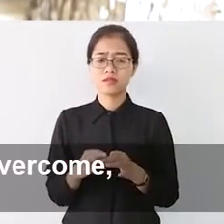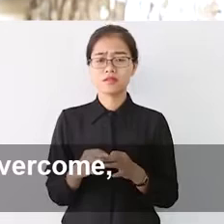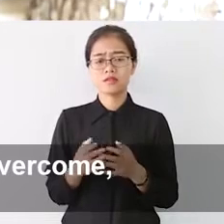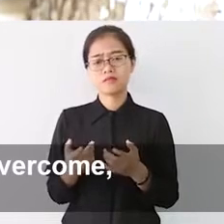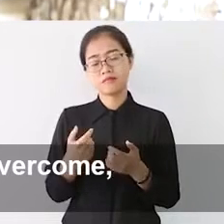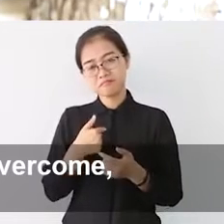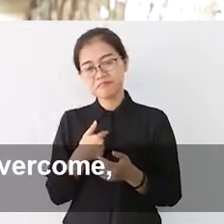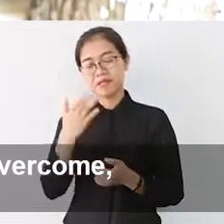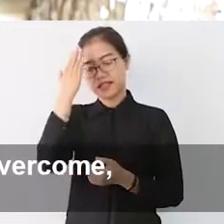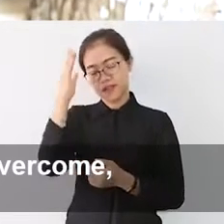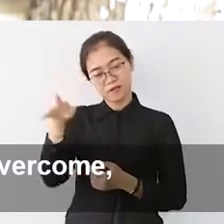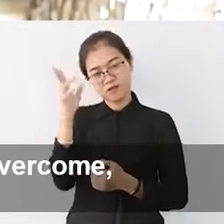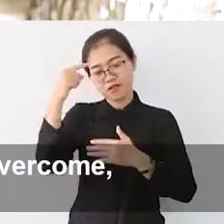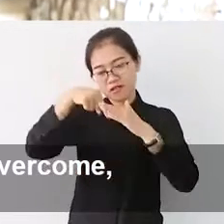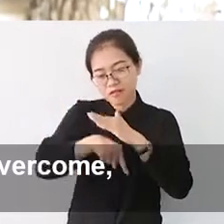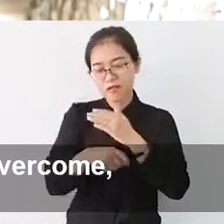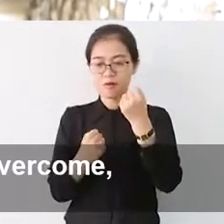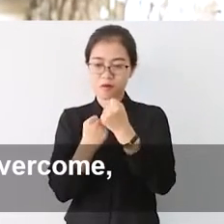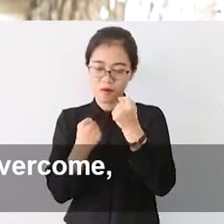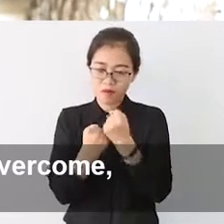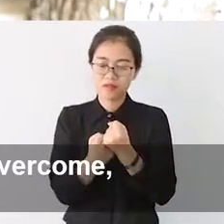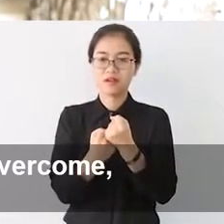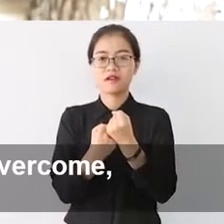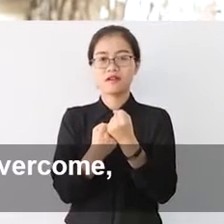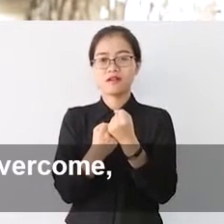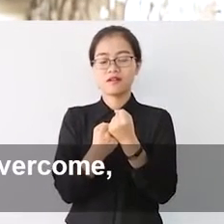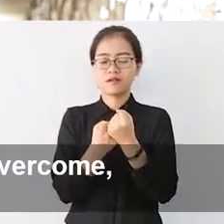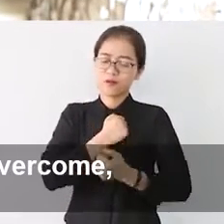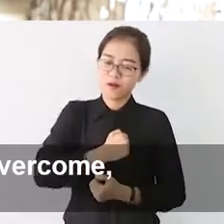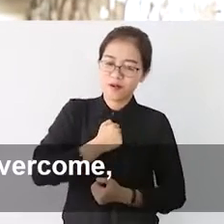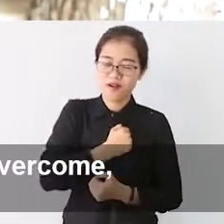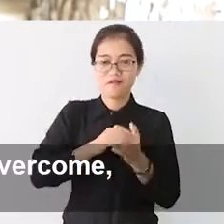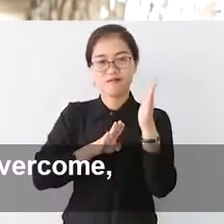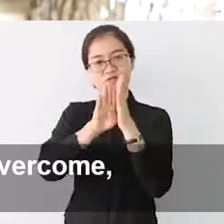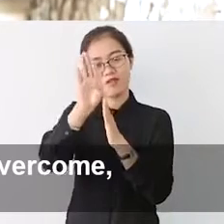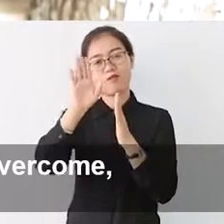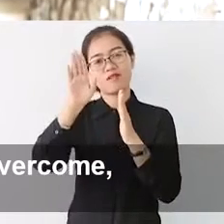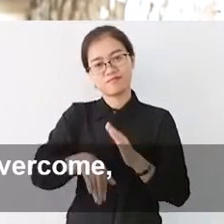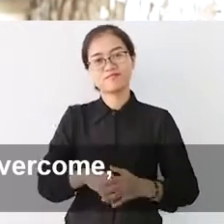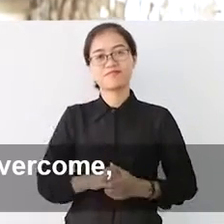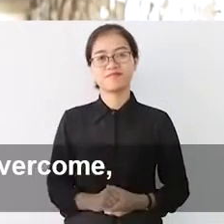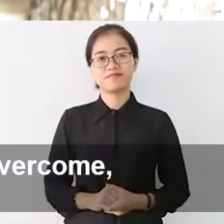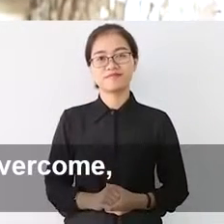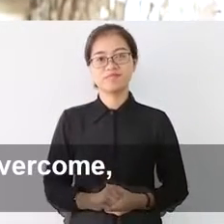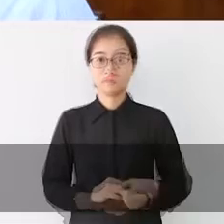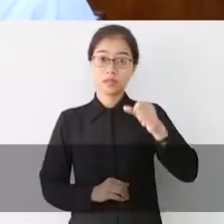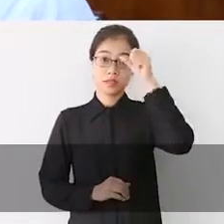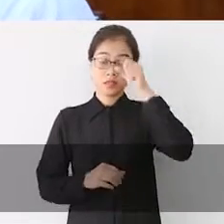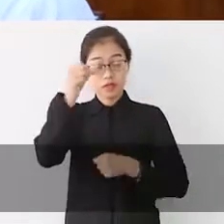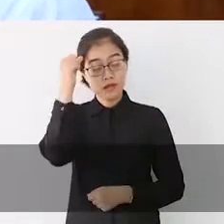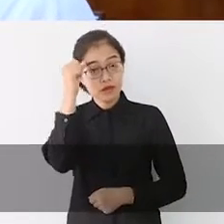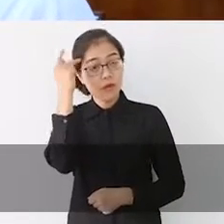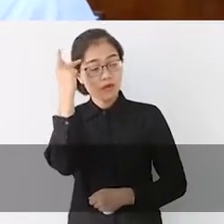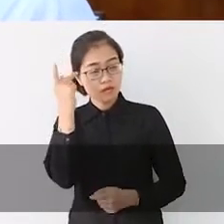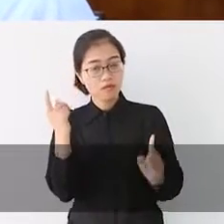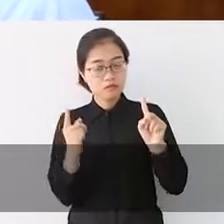cái cảm thông và hỗ trợ cho các bạn để các bạn có thể giảm bớt những cái khó khăn của mình. Người đồng hành